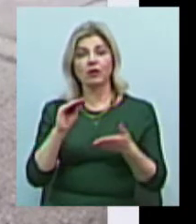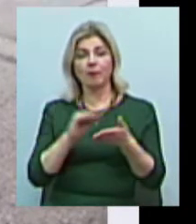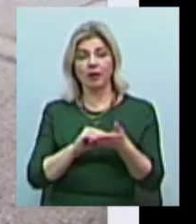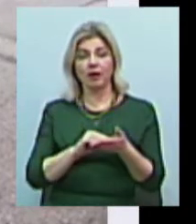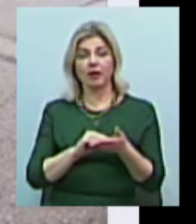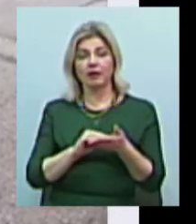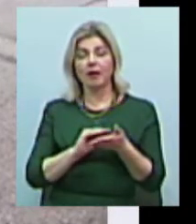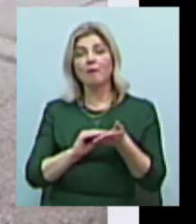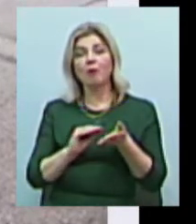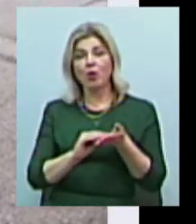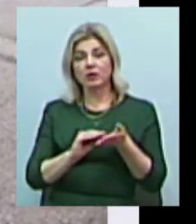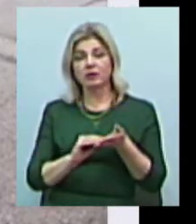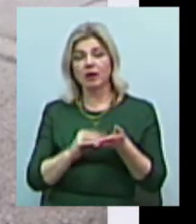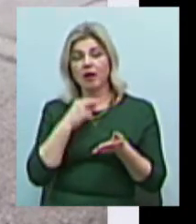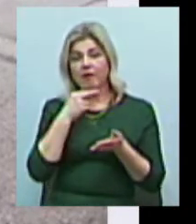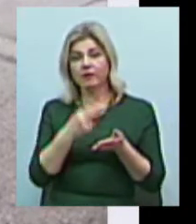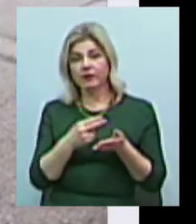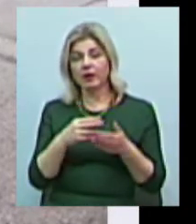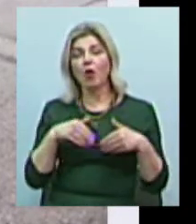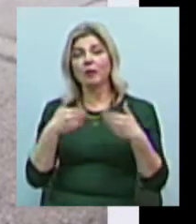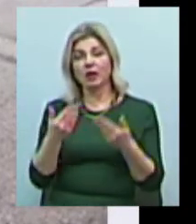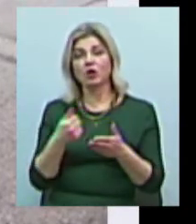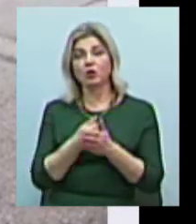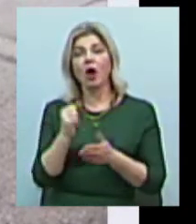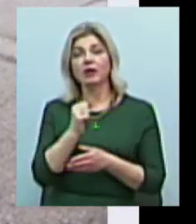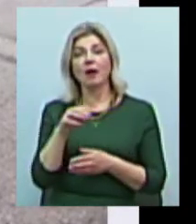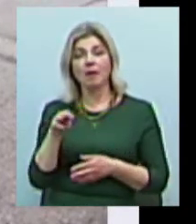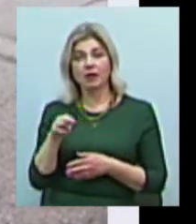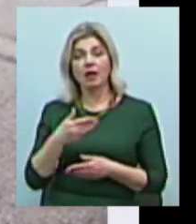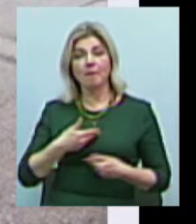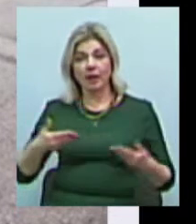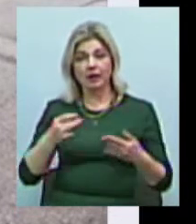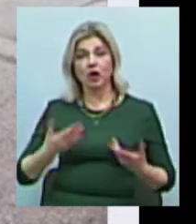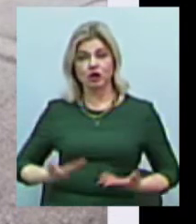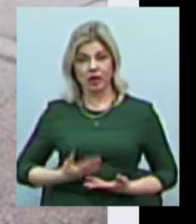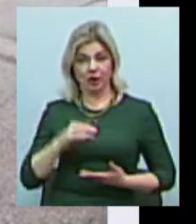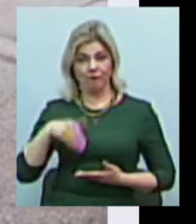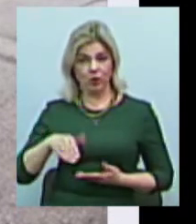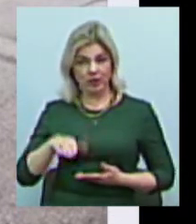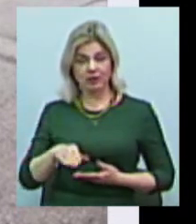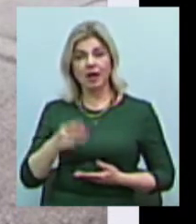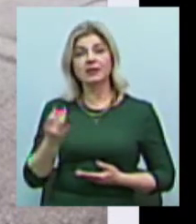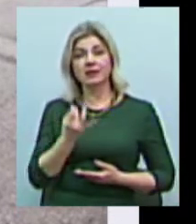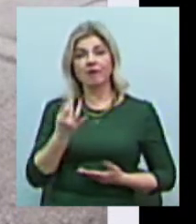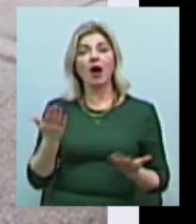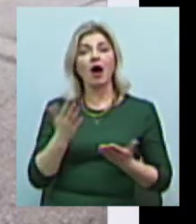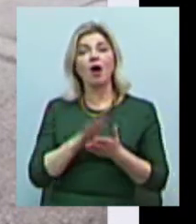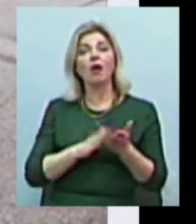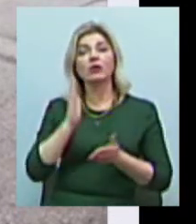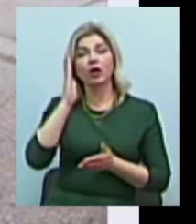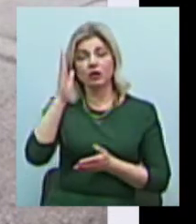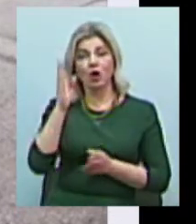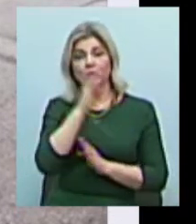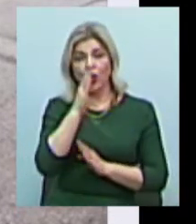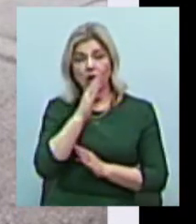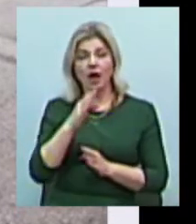пост, звертаючись до Андрія Максименка. Мене та жителів міста Вознесенськ цікавить, яка подальша доля тих ям і